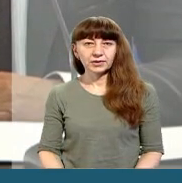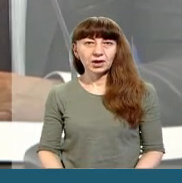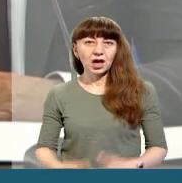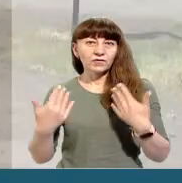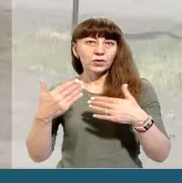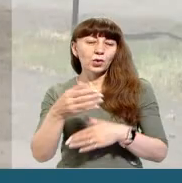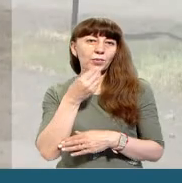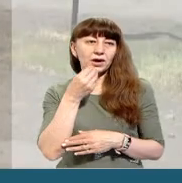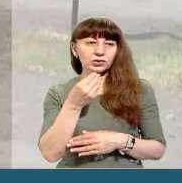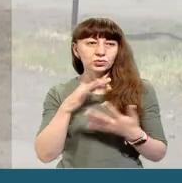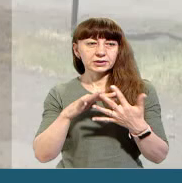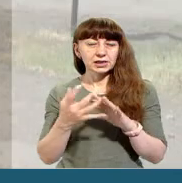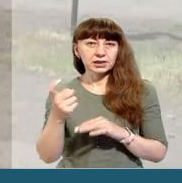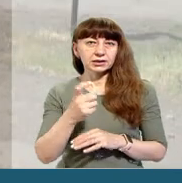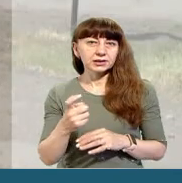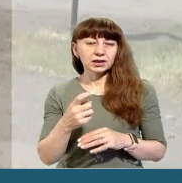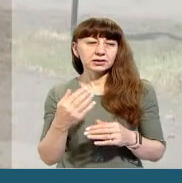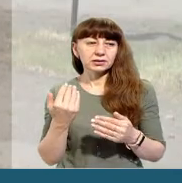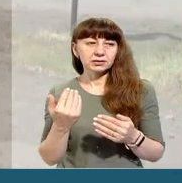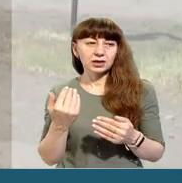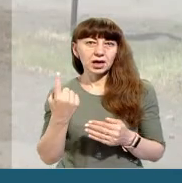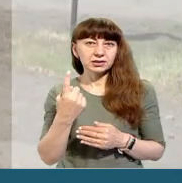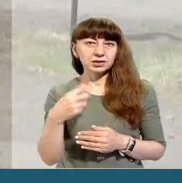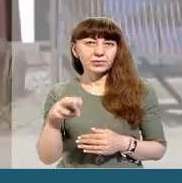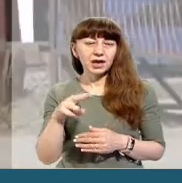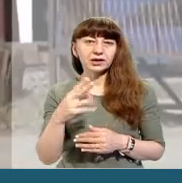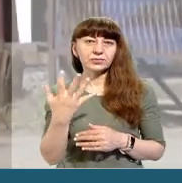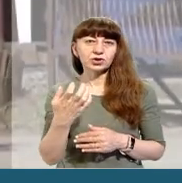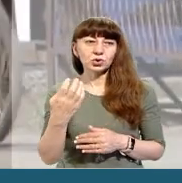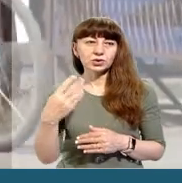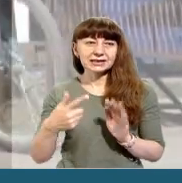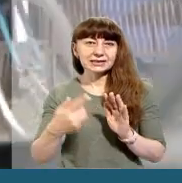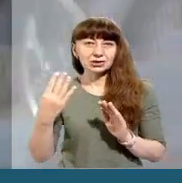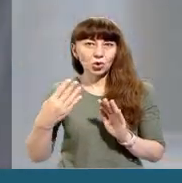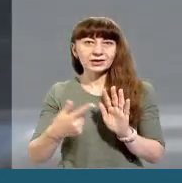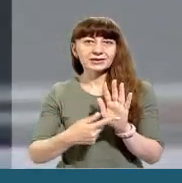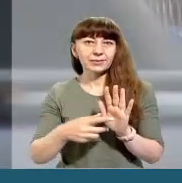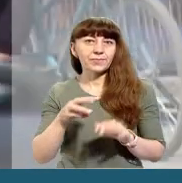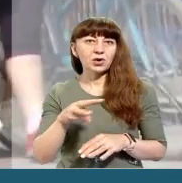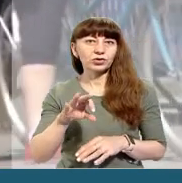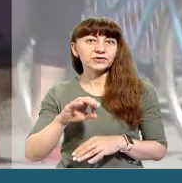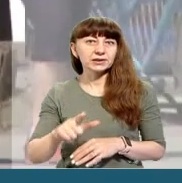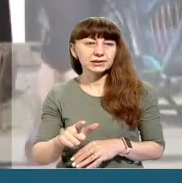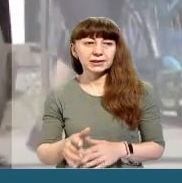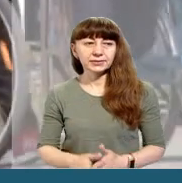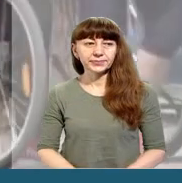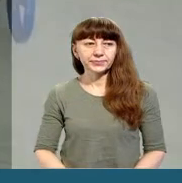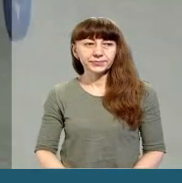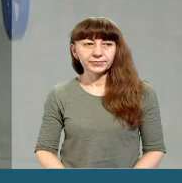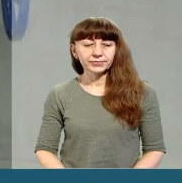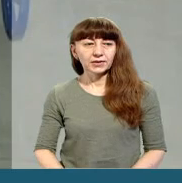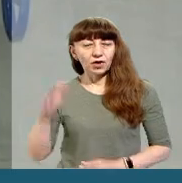теңгені құрайды. Жол мәселесі, сумен жабдықтау, көшелерді жарықтандыру. Ауданда инфрақұрылымды жақсарту бойынша шаралар қарқынды.